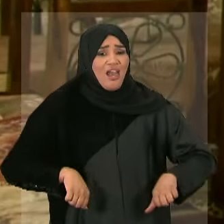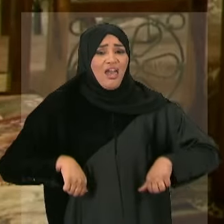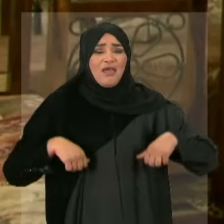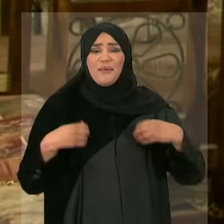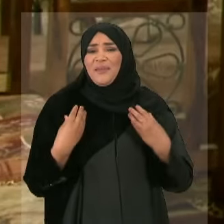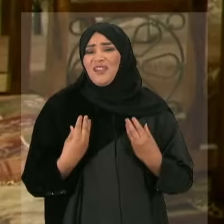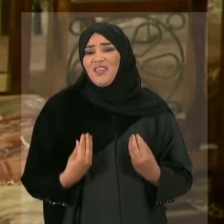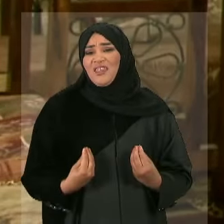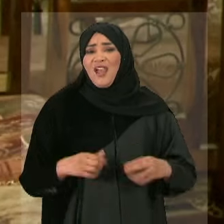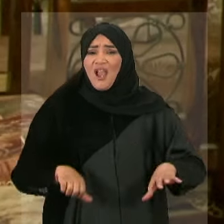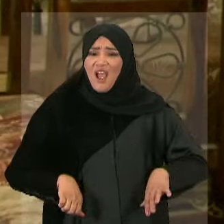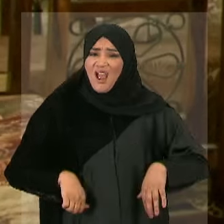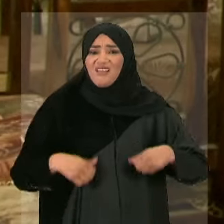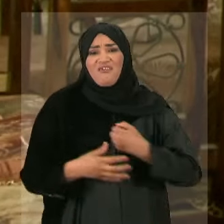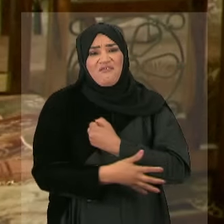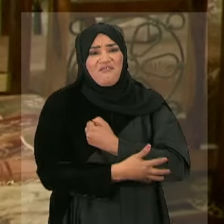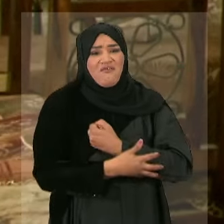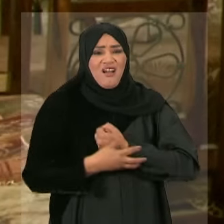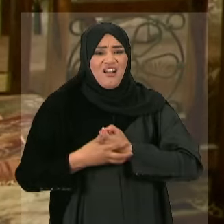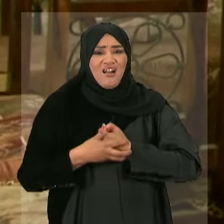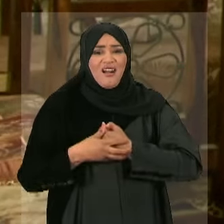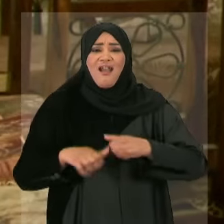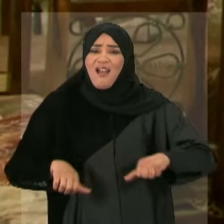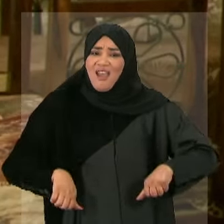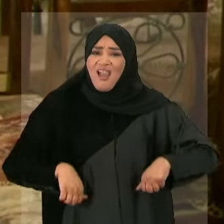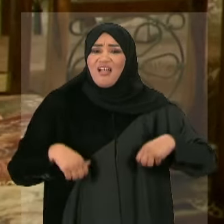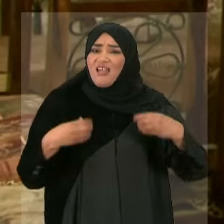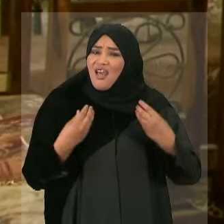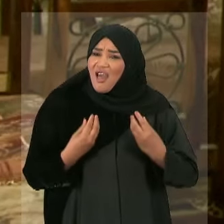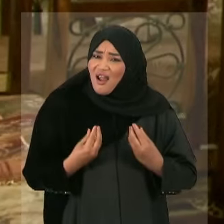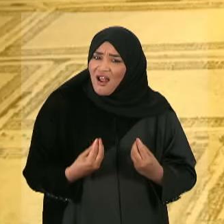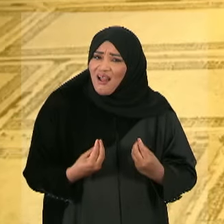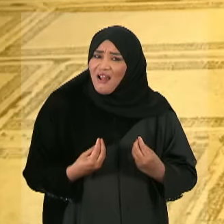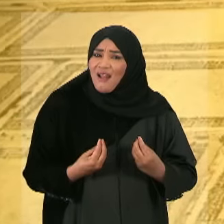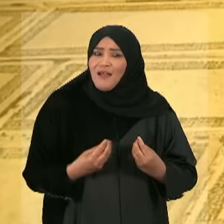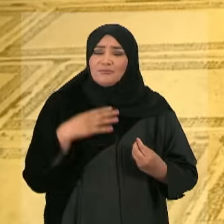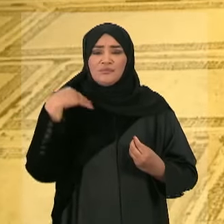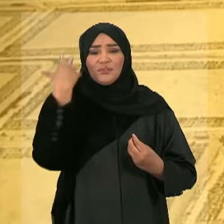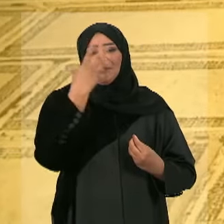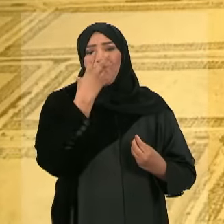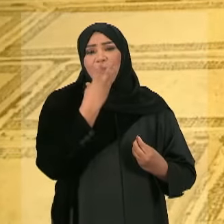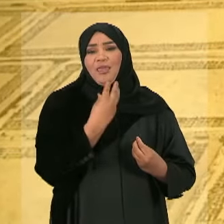حياة قلة لكن فيها طمأنينة أكثر فيها جمال جمال خفي.